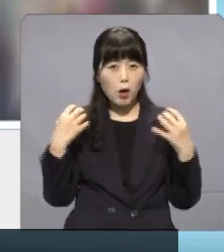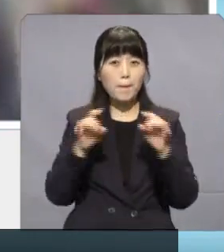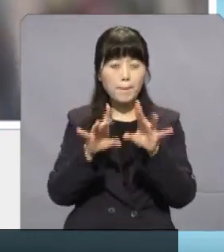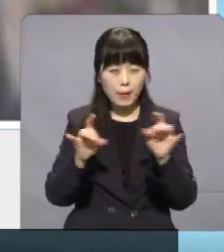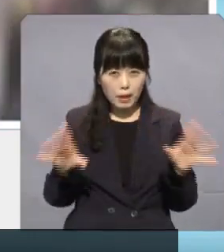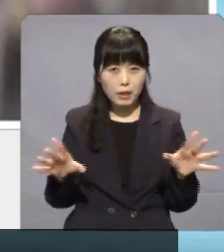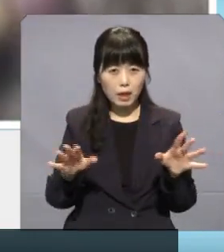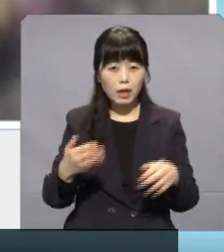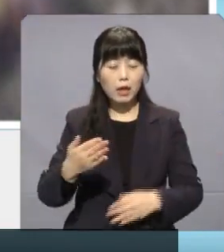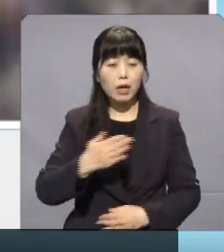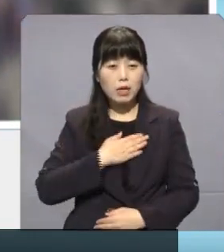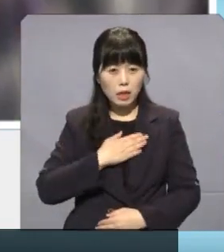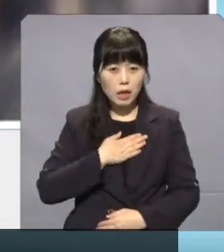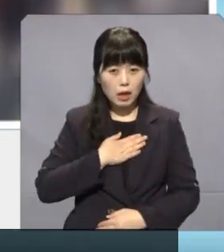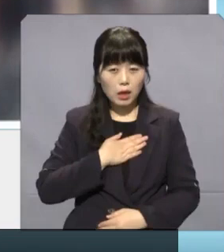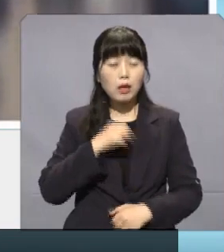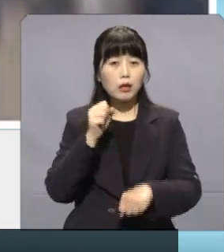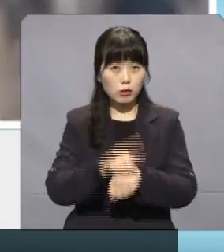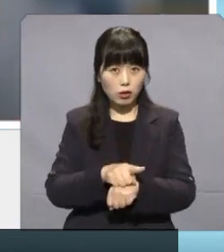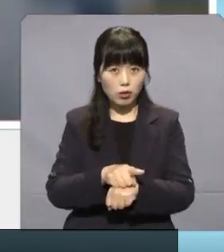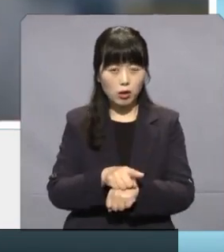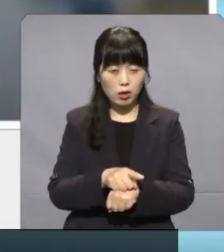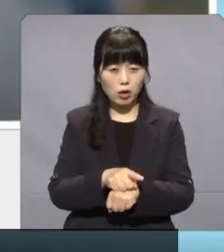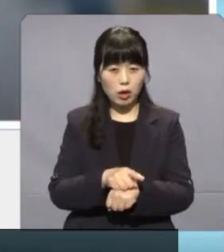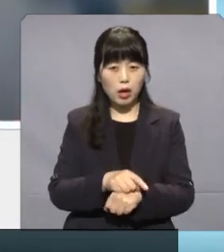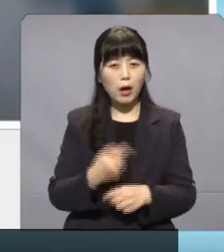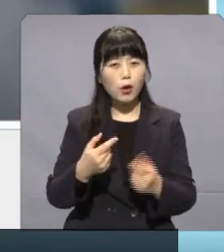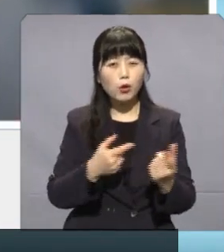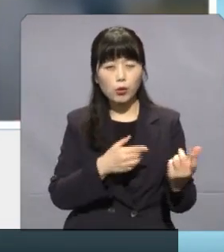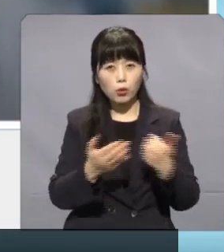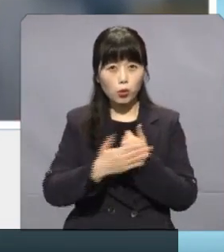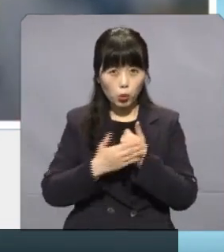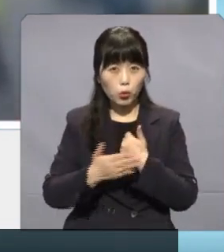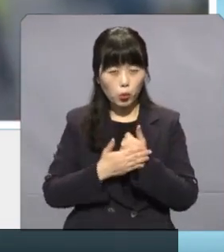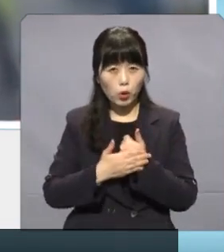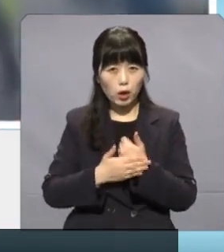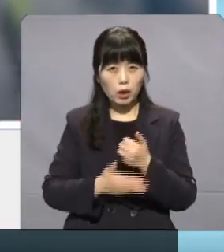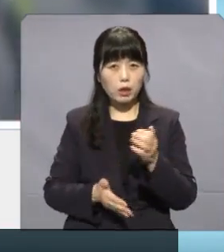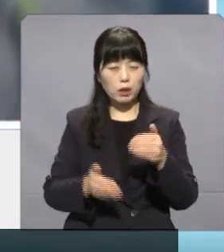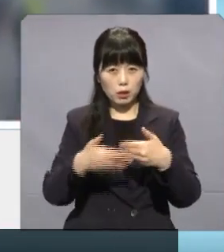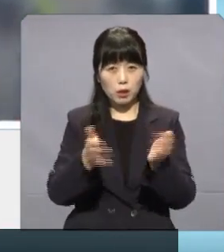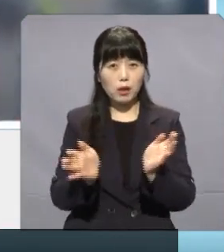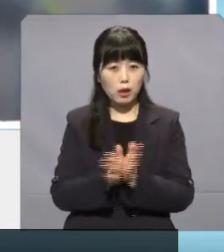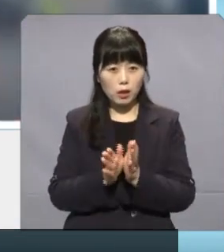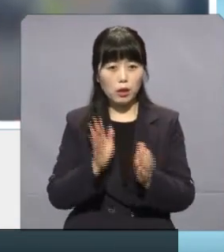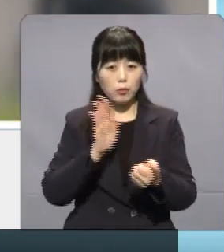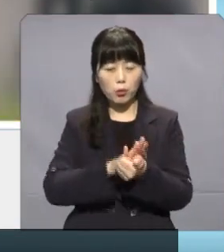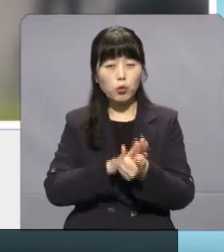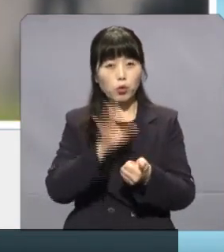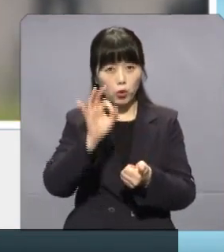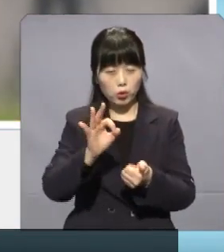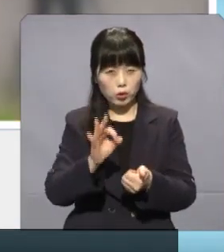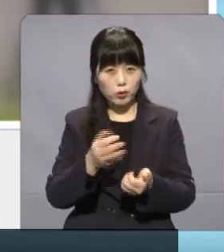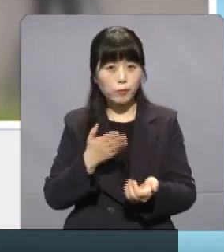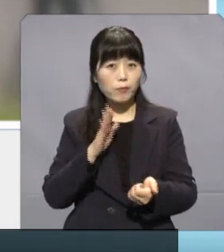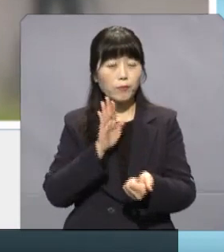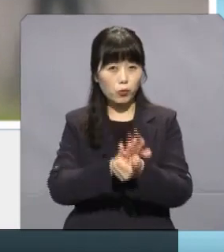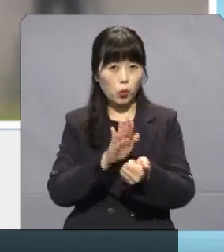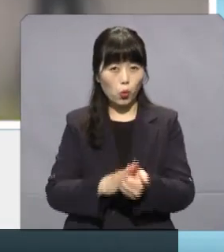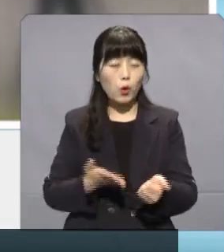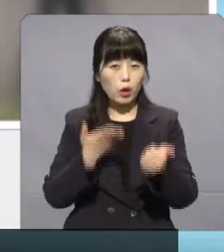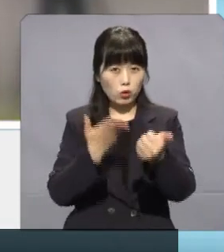내 우리 성향과 좀 동조하는 세력에게 보조금을 더 얹어 주려고 하는 이런 일련의